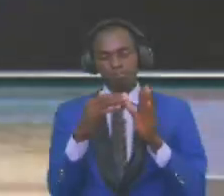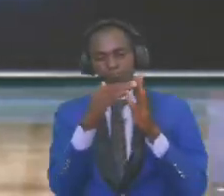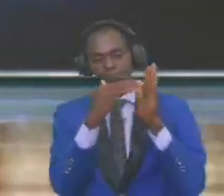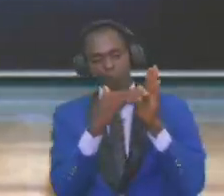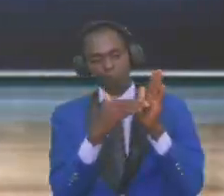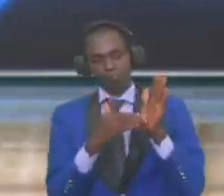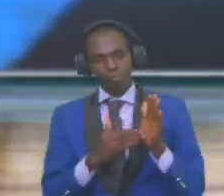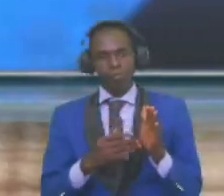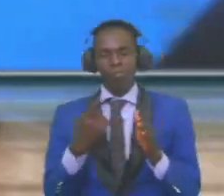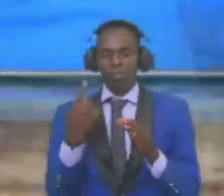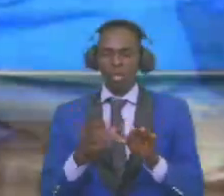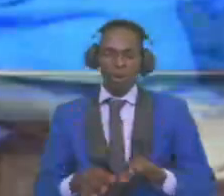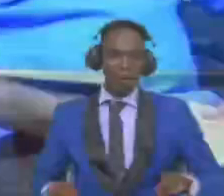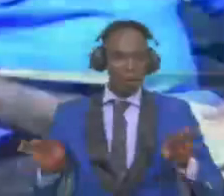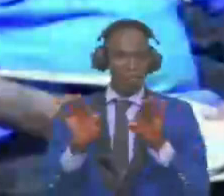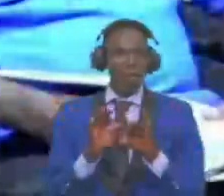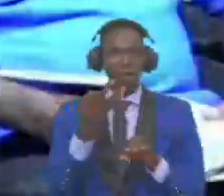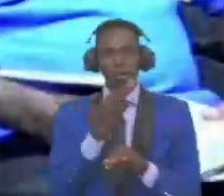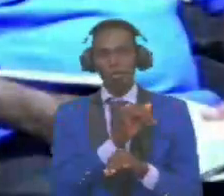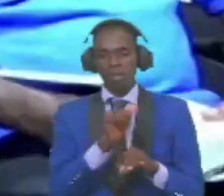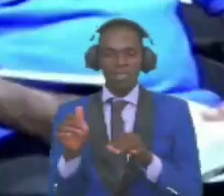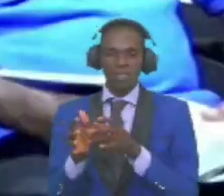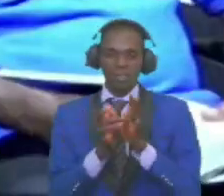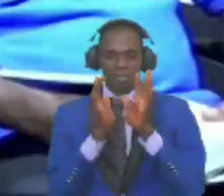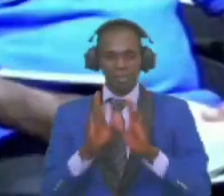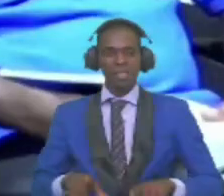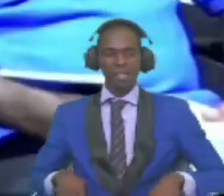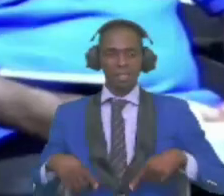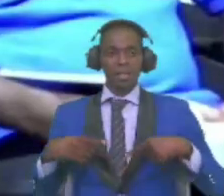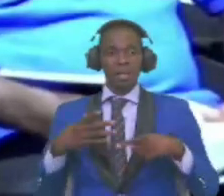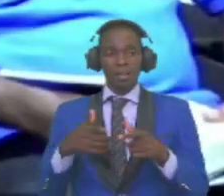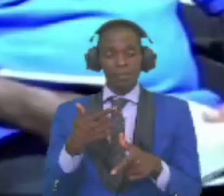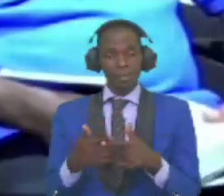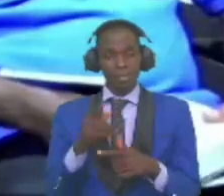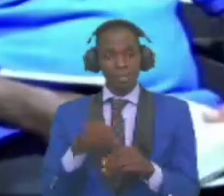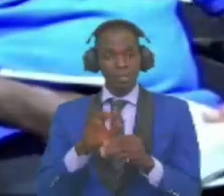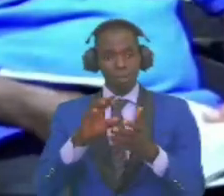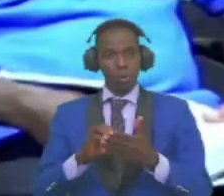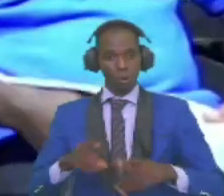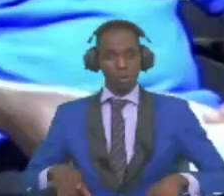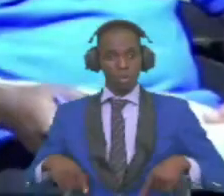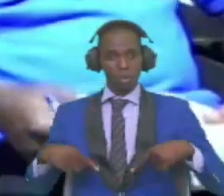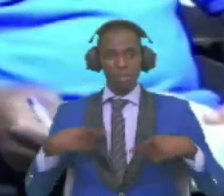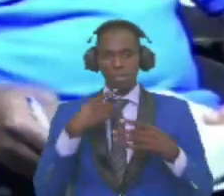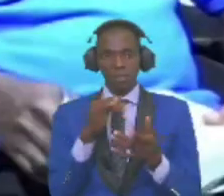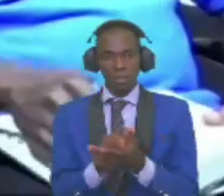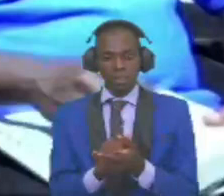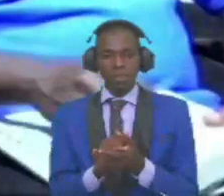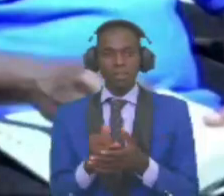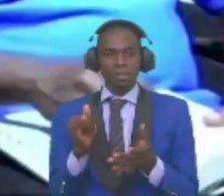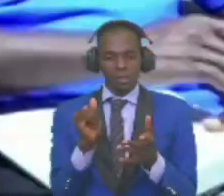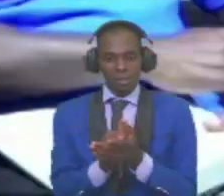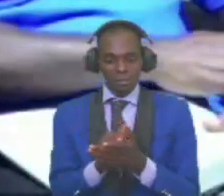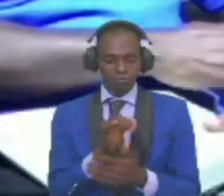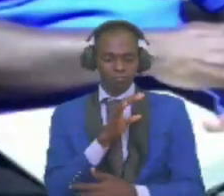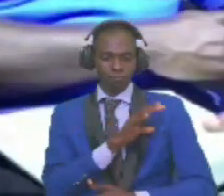détails l'essence l'essentialité de la vie chrétienne et dans votre vie vous dites que cette